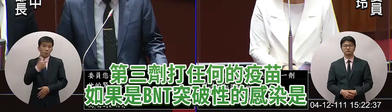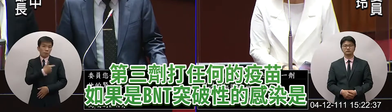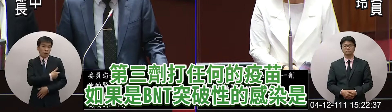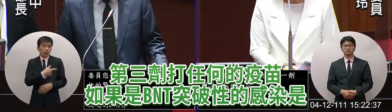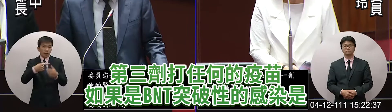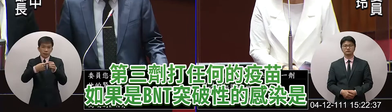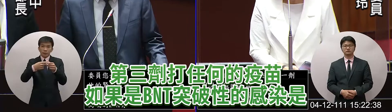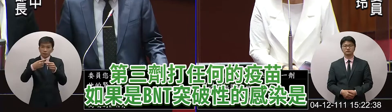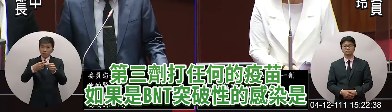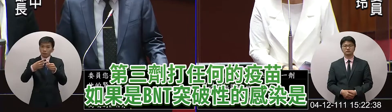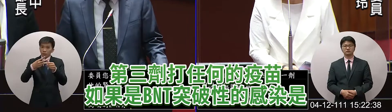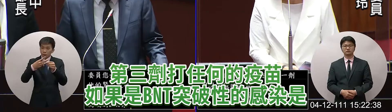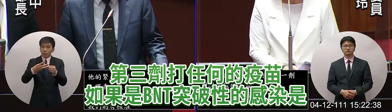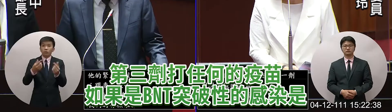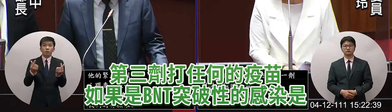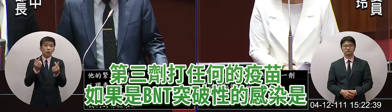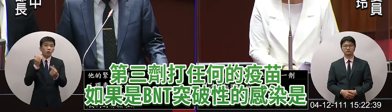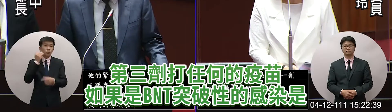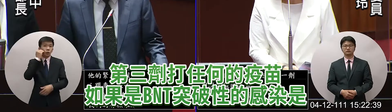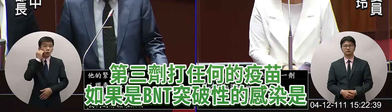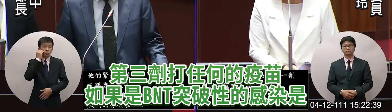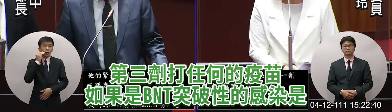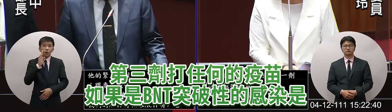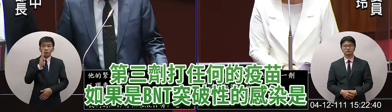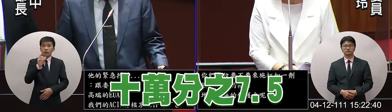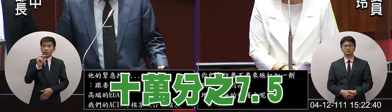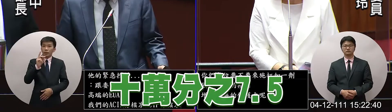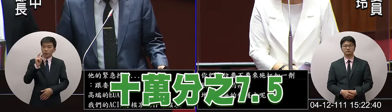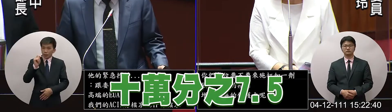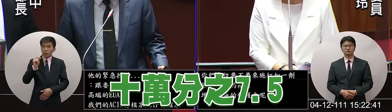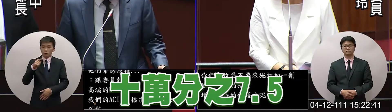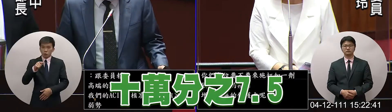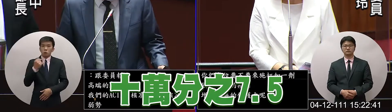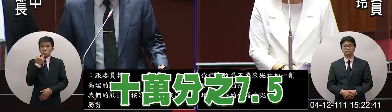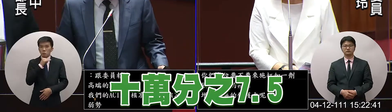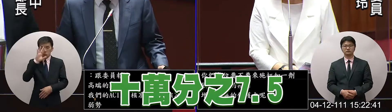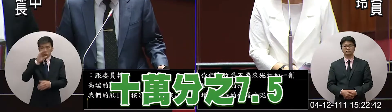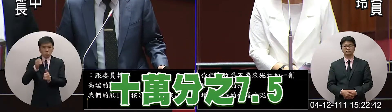疫苗，如果是 BNT 突破性的感染是